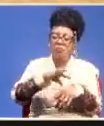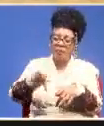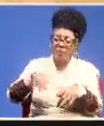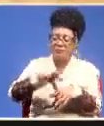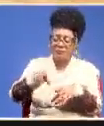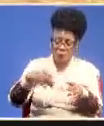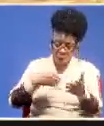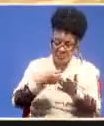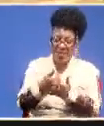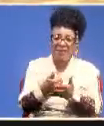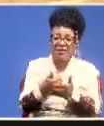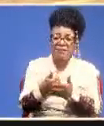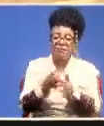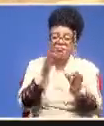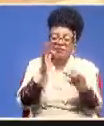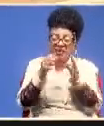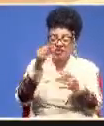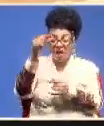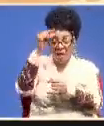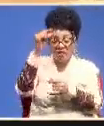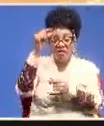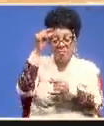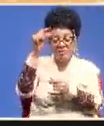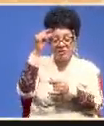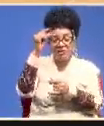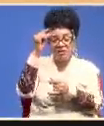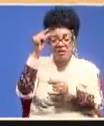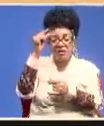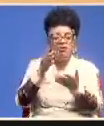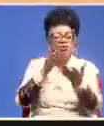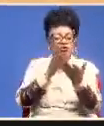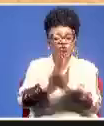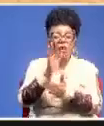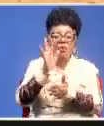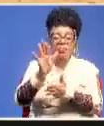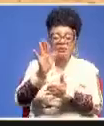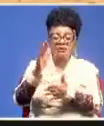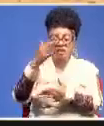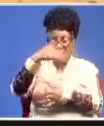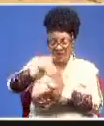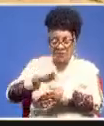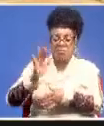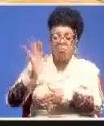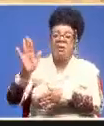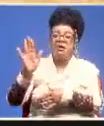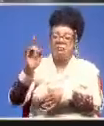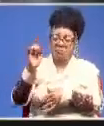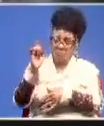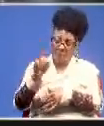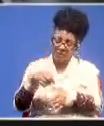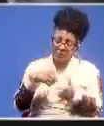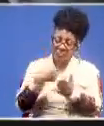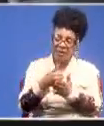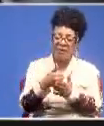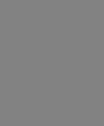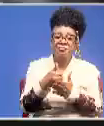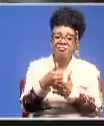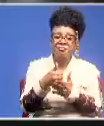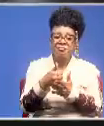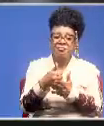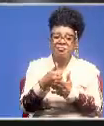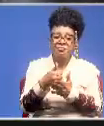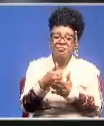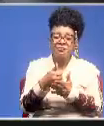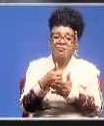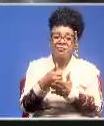kulipa. Ikiwa serikali inahakika hii ni mali yake, lazima isimamie gharama.